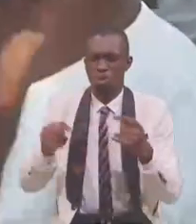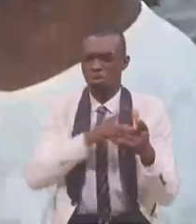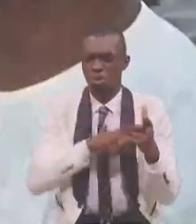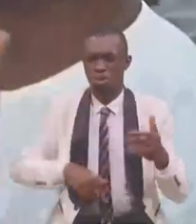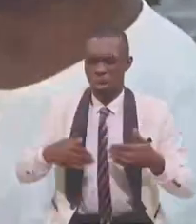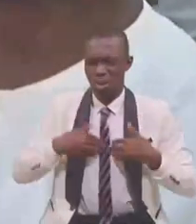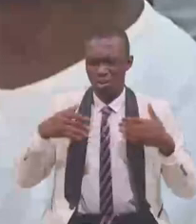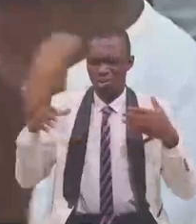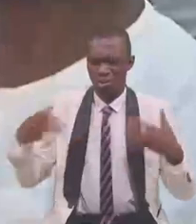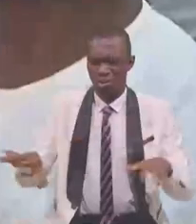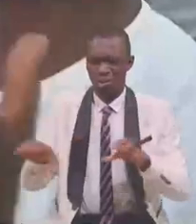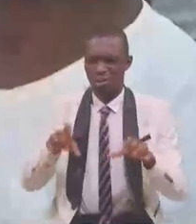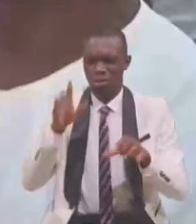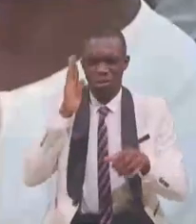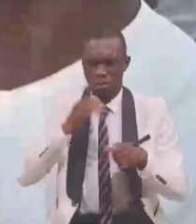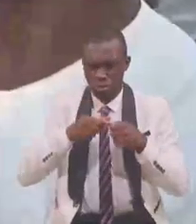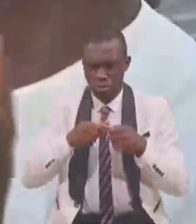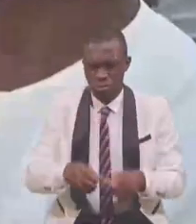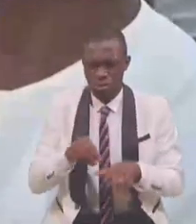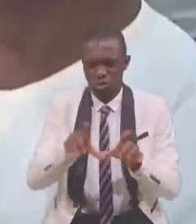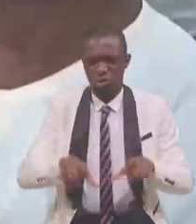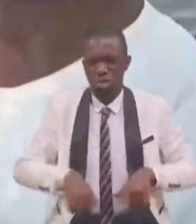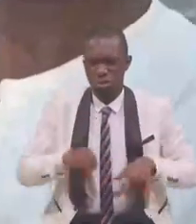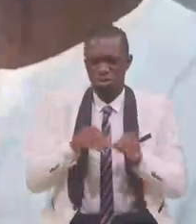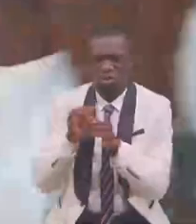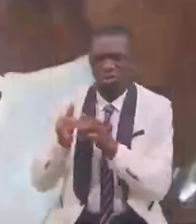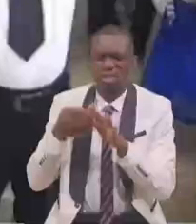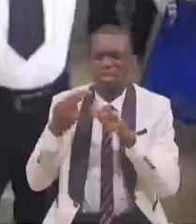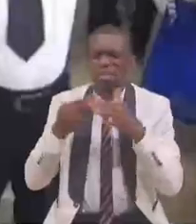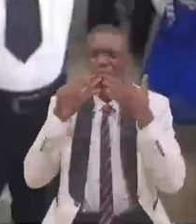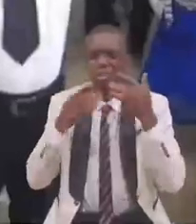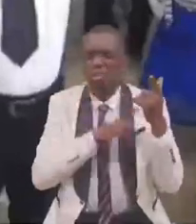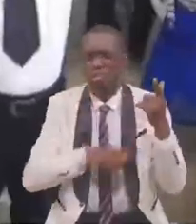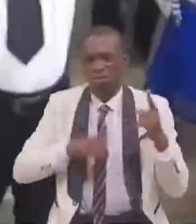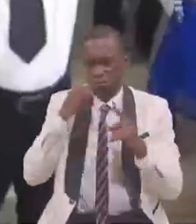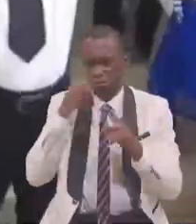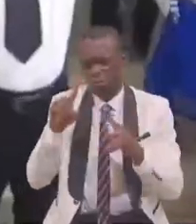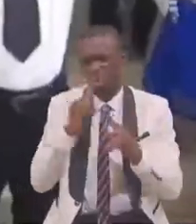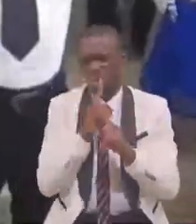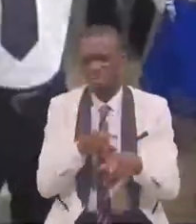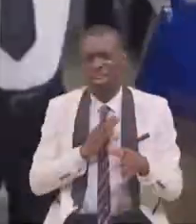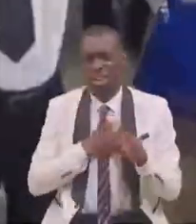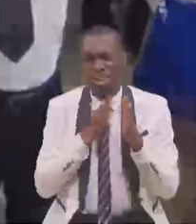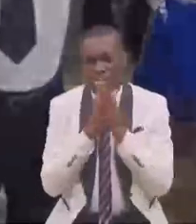tu as exaucé. Au nom de Jésus, nous prions.